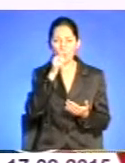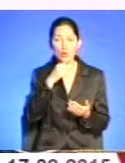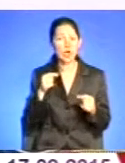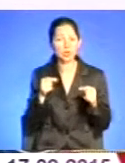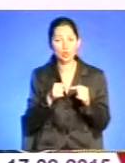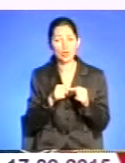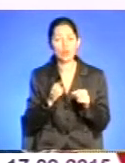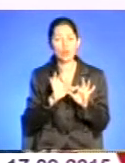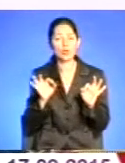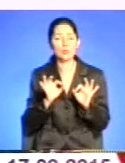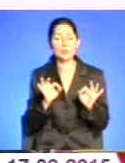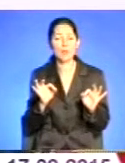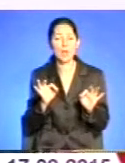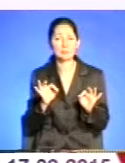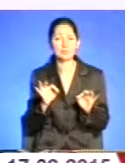Вона мені розповіла,